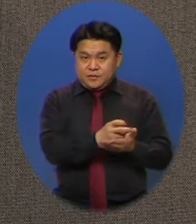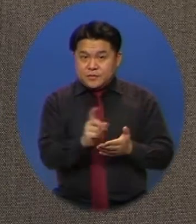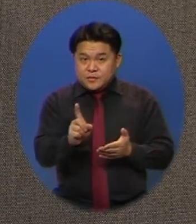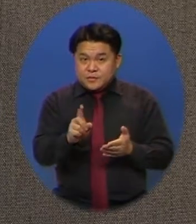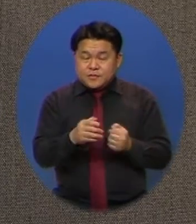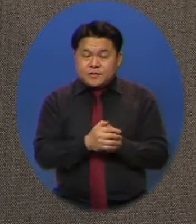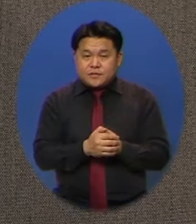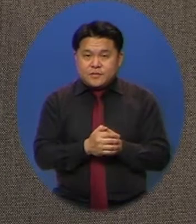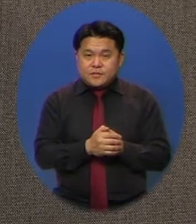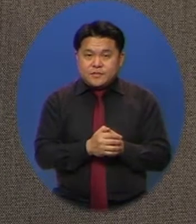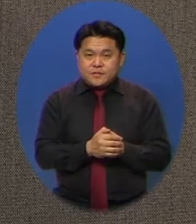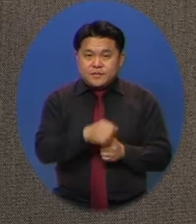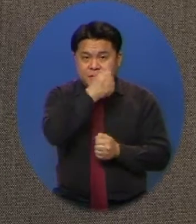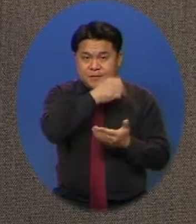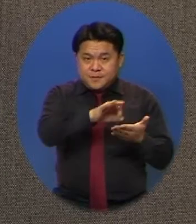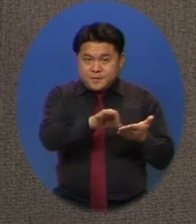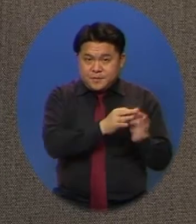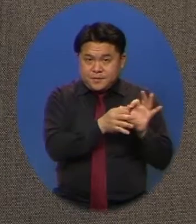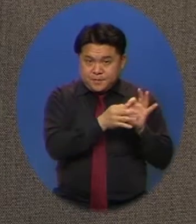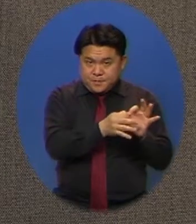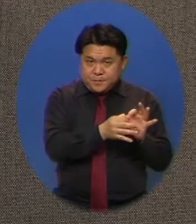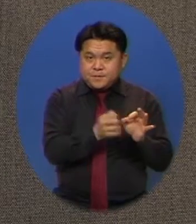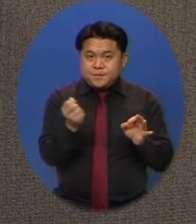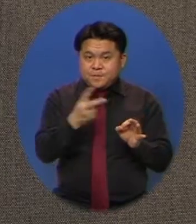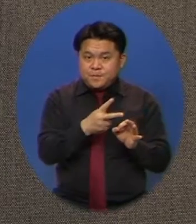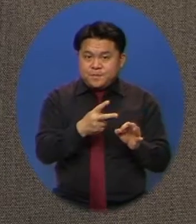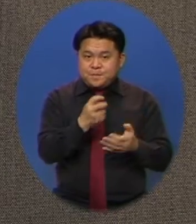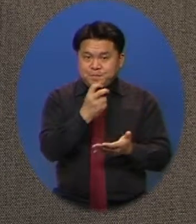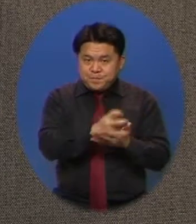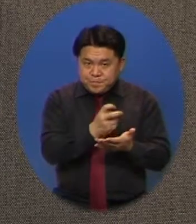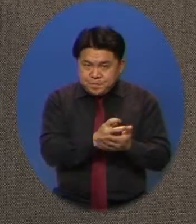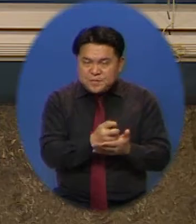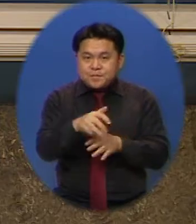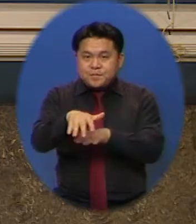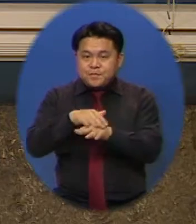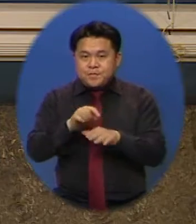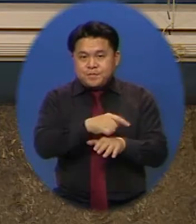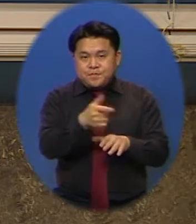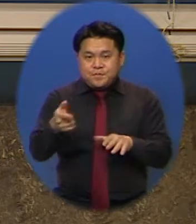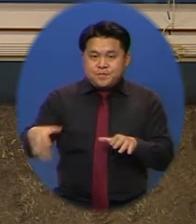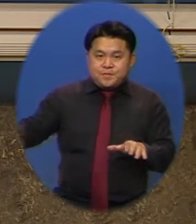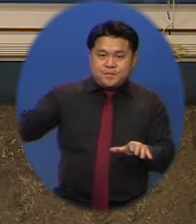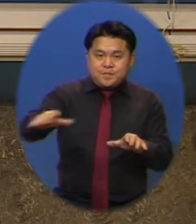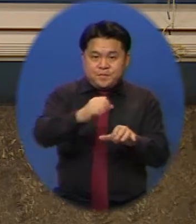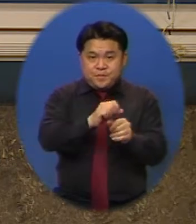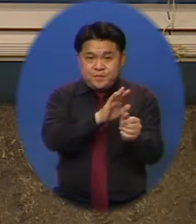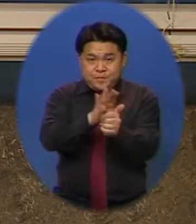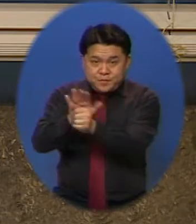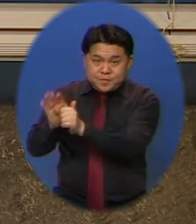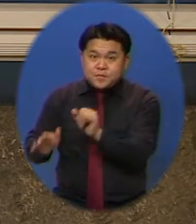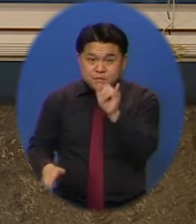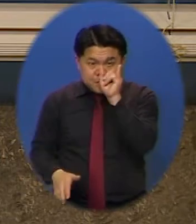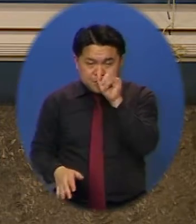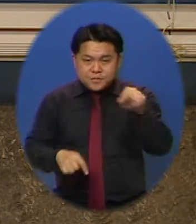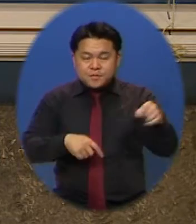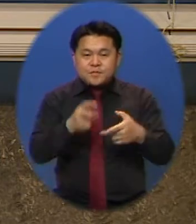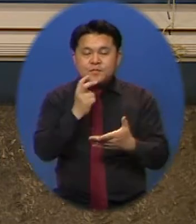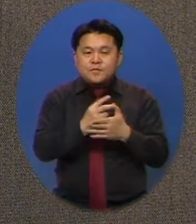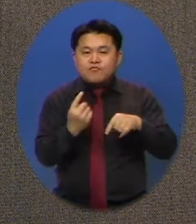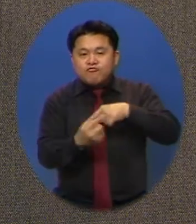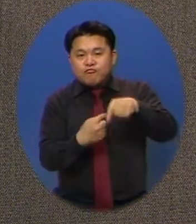복지정책을 예산적인 측면, 법률, 조직을 저희들이 지원을 해서 이러한